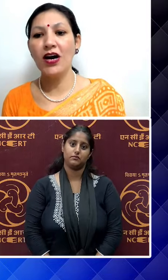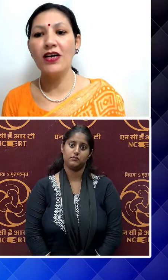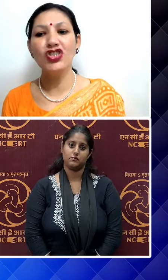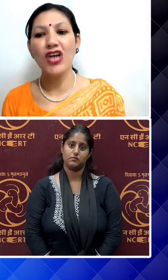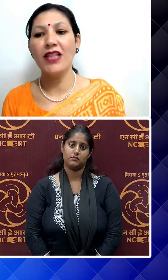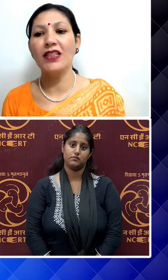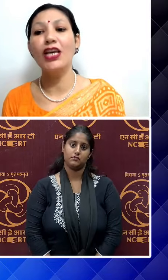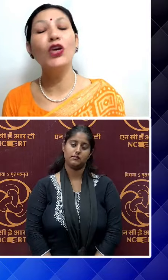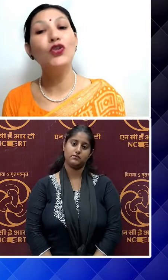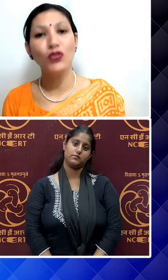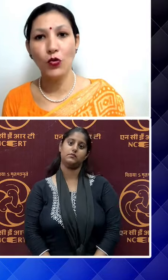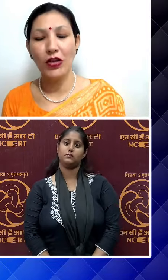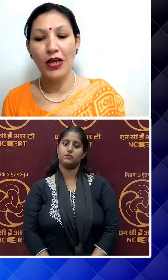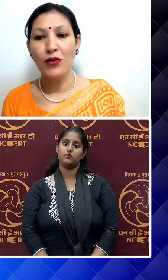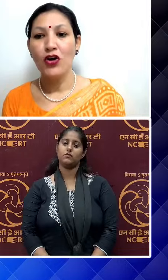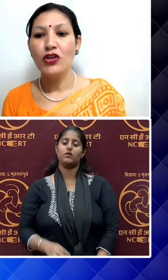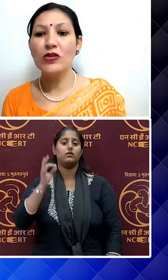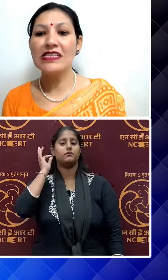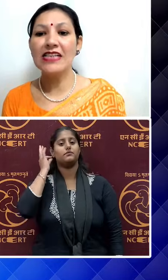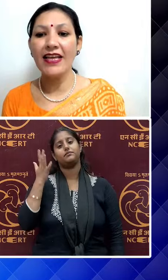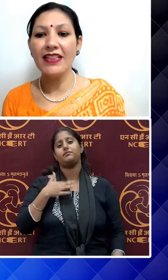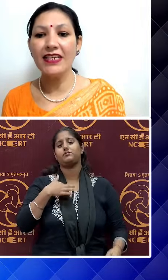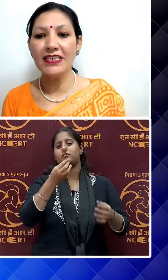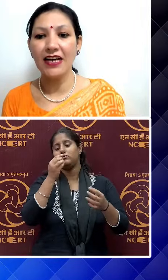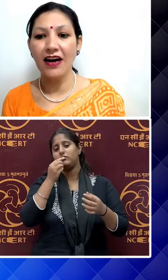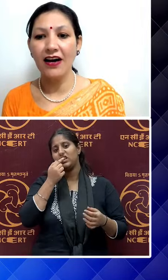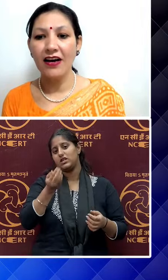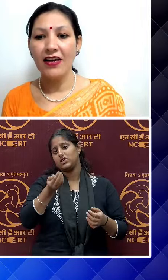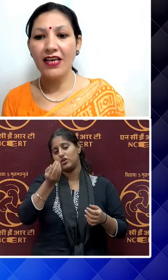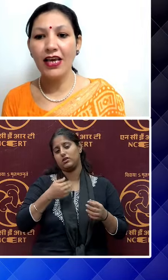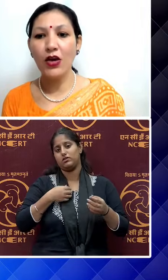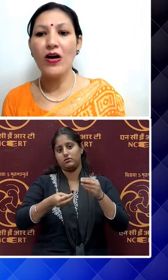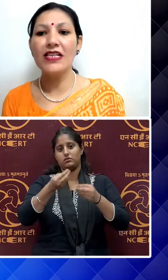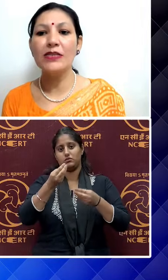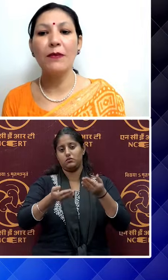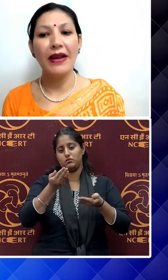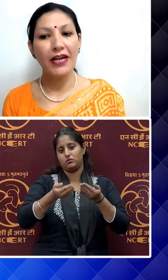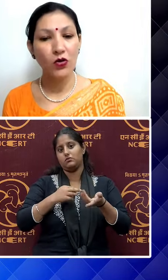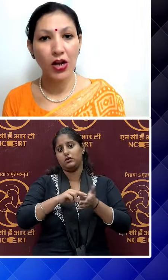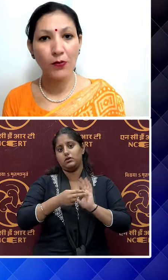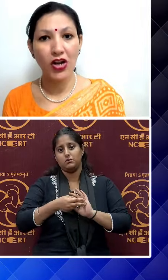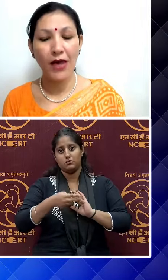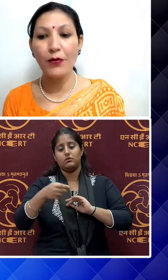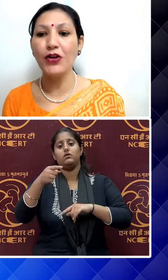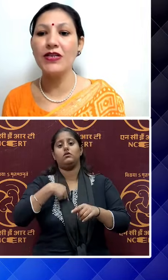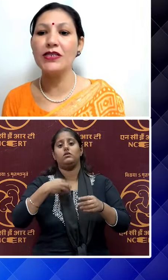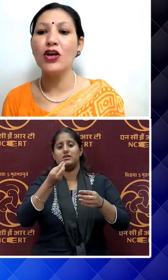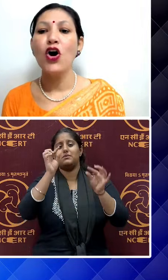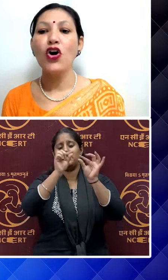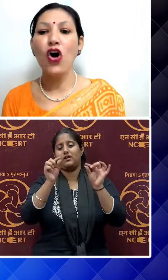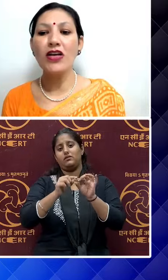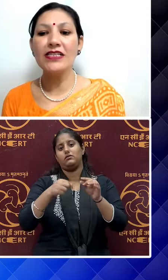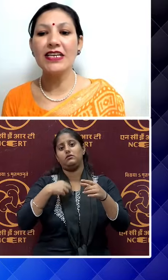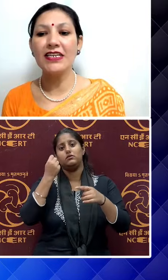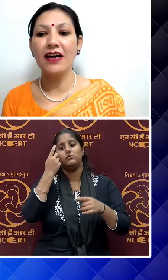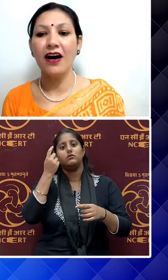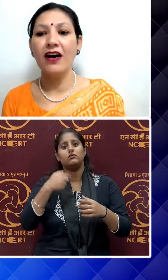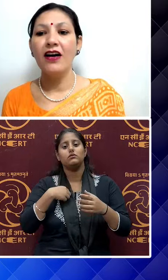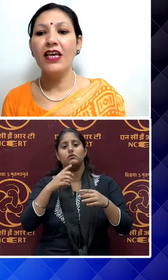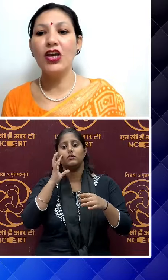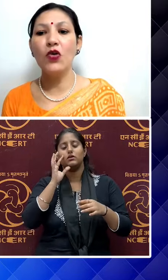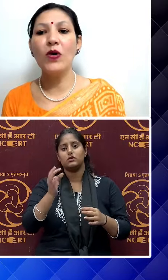सोना चांदी तोले. So sin theta equals perpendicular upon hypotenuse, cos